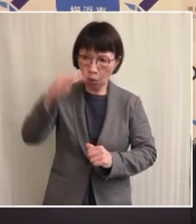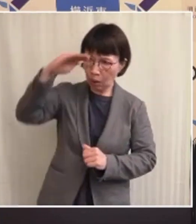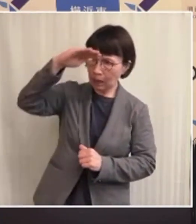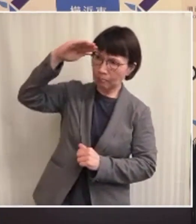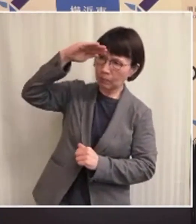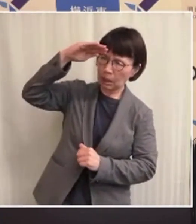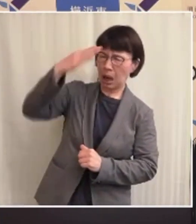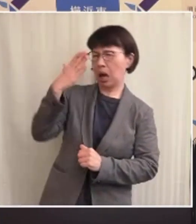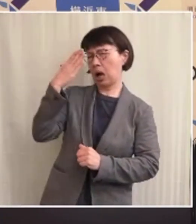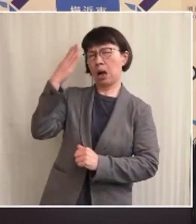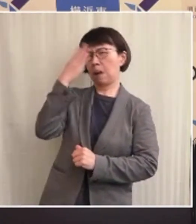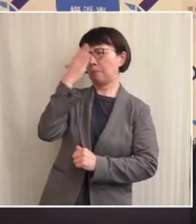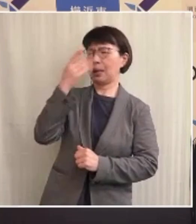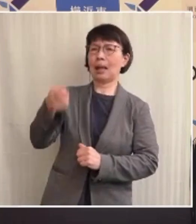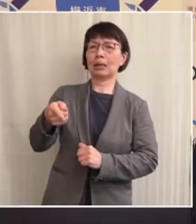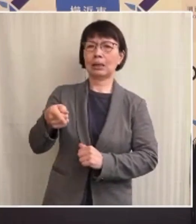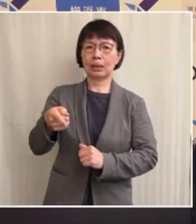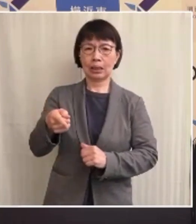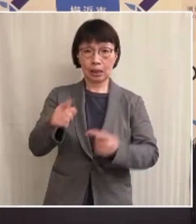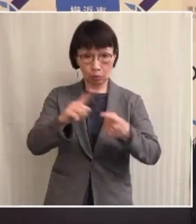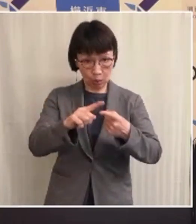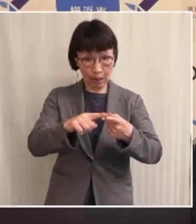か、